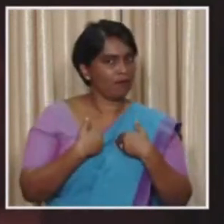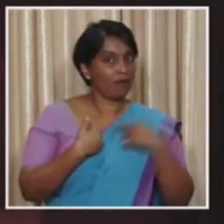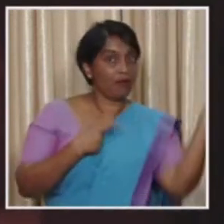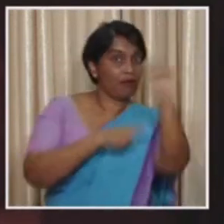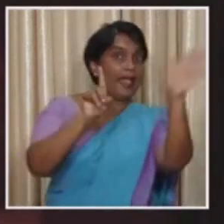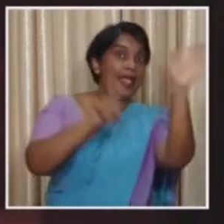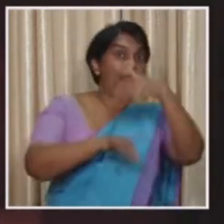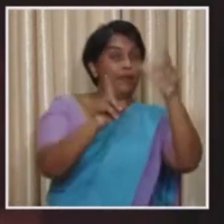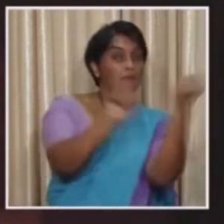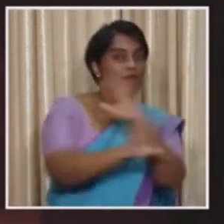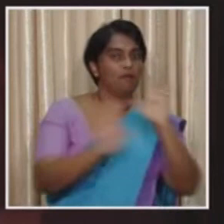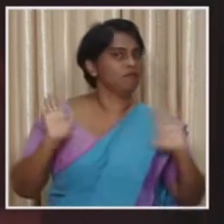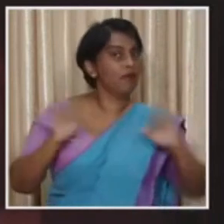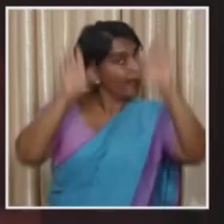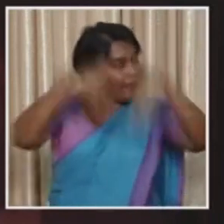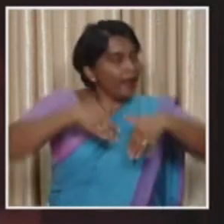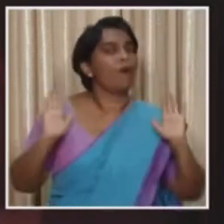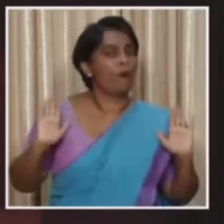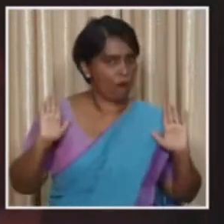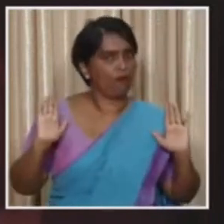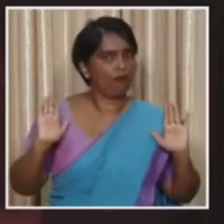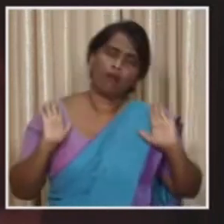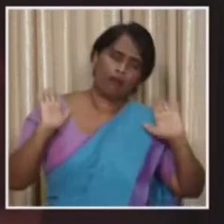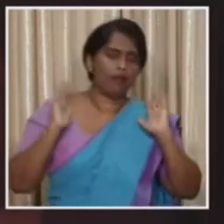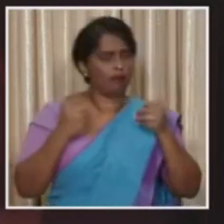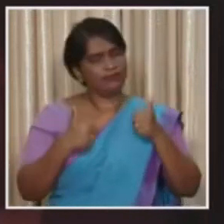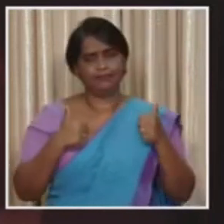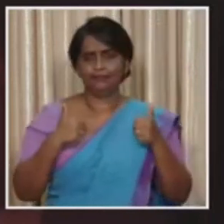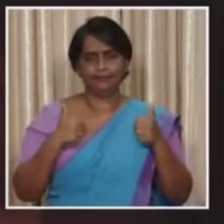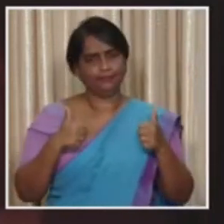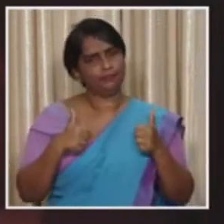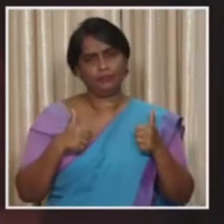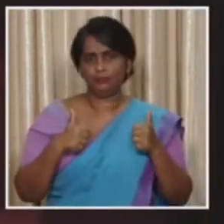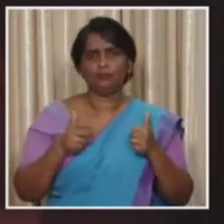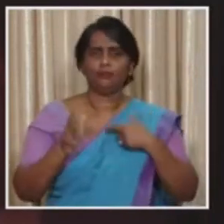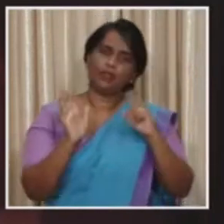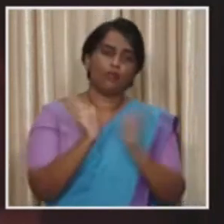තු ඉන්න බෑ. එයා එන්න ඕන. මේ නිලධාරීන් ඇවිත්. හරි හරි බොහොම හොඳයි. ඔය එක නිලධාරී. හරි හරි මම